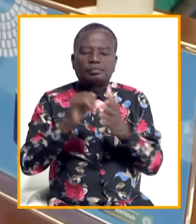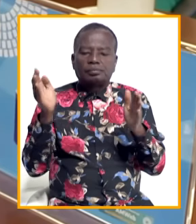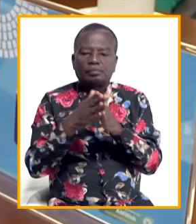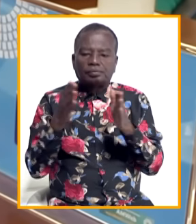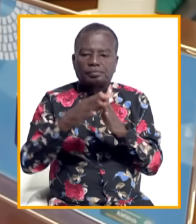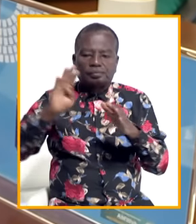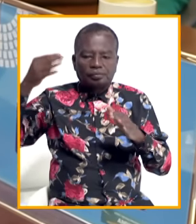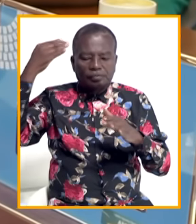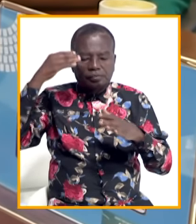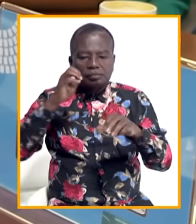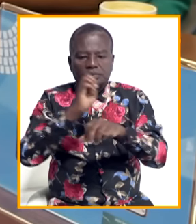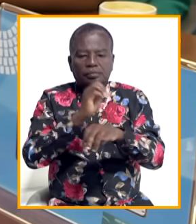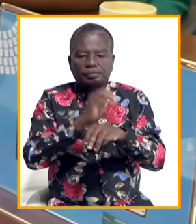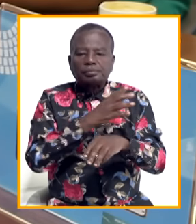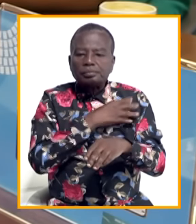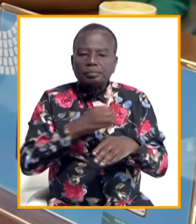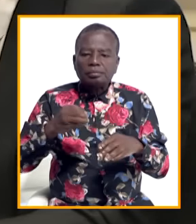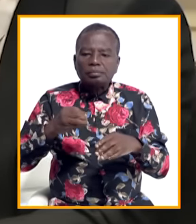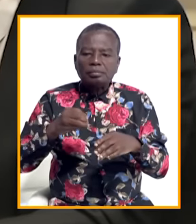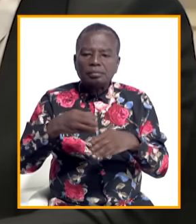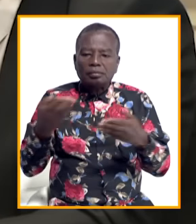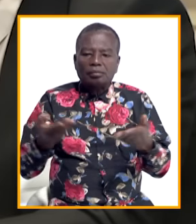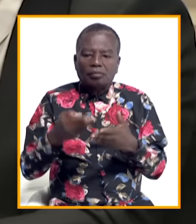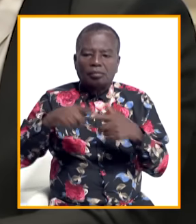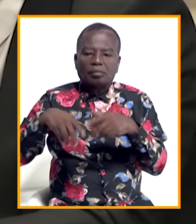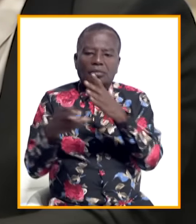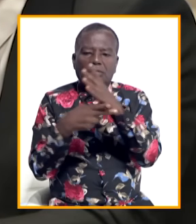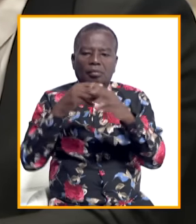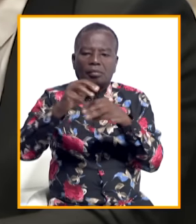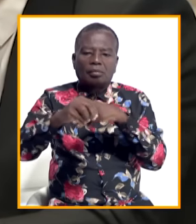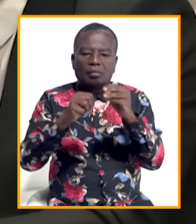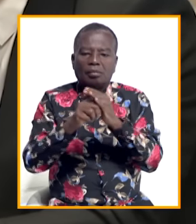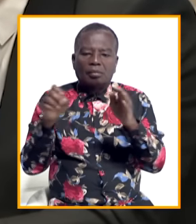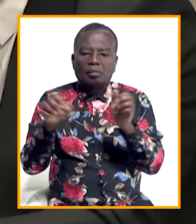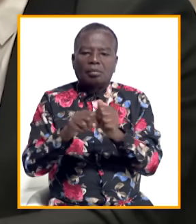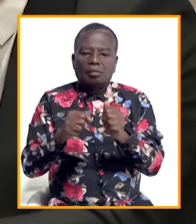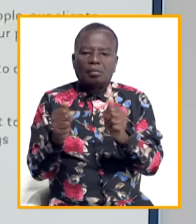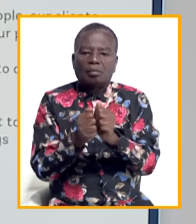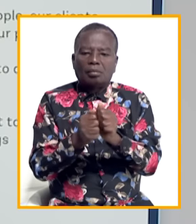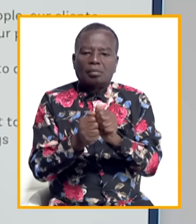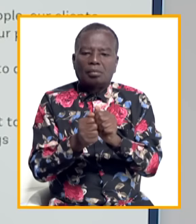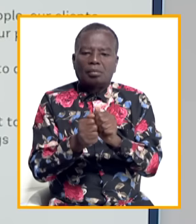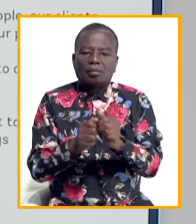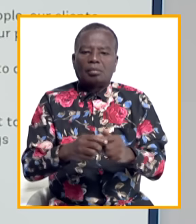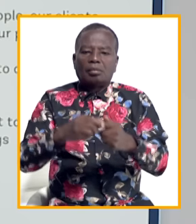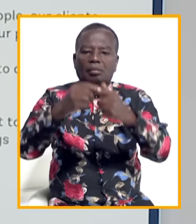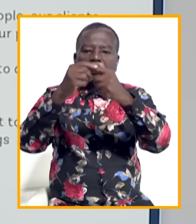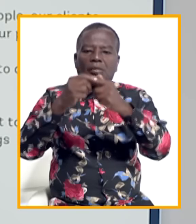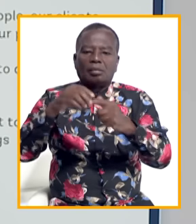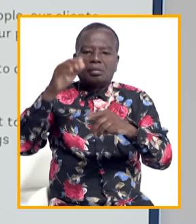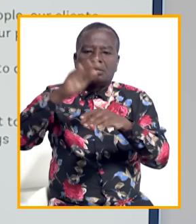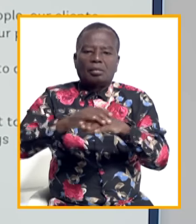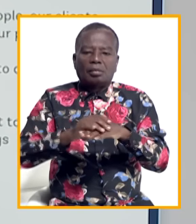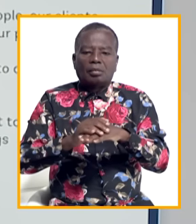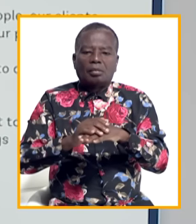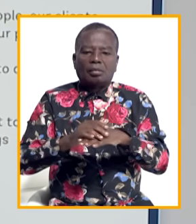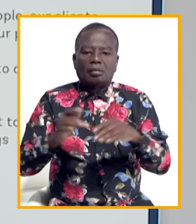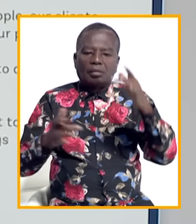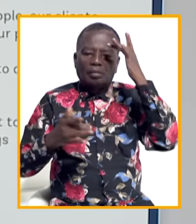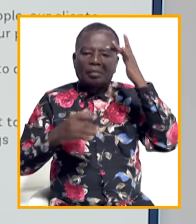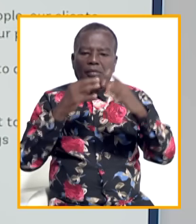la Protection sociale, Adama Camara, ici à la Banque mondiale, avec les spécialistes sur l'extension de la couverture maladie universelle